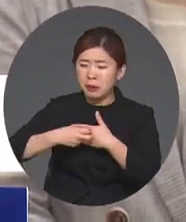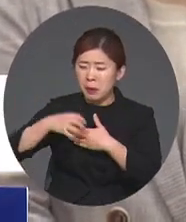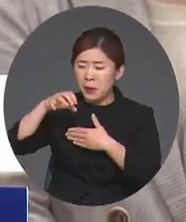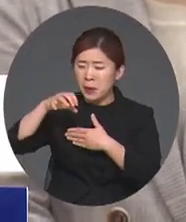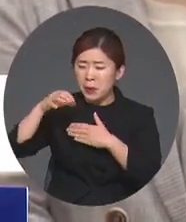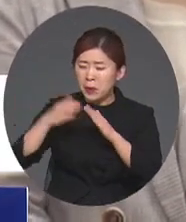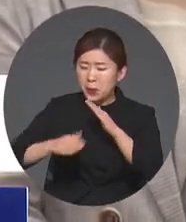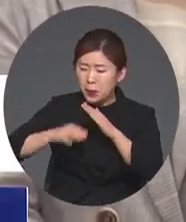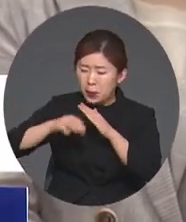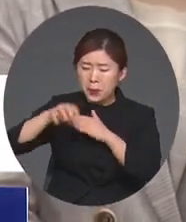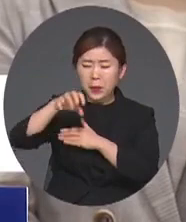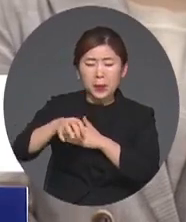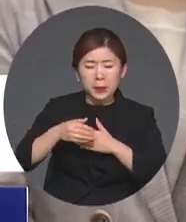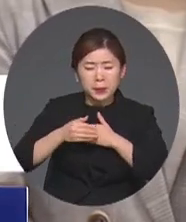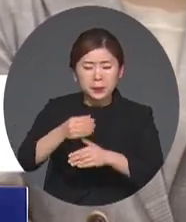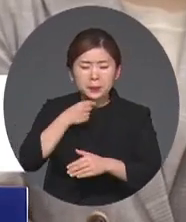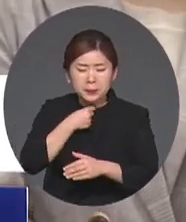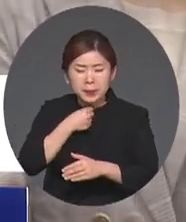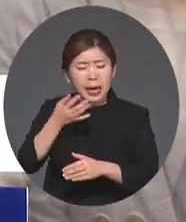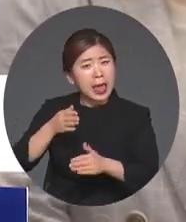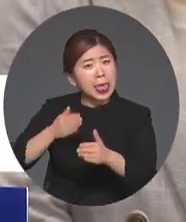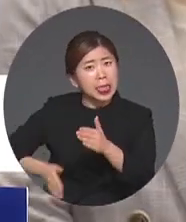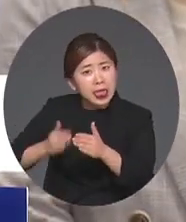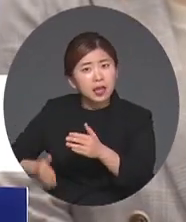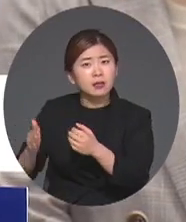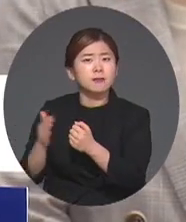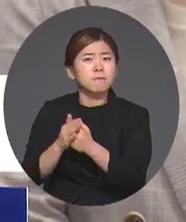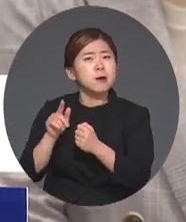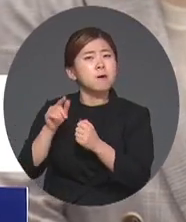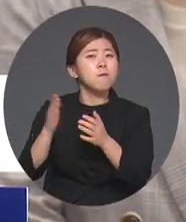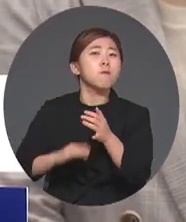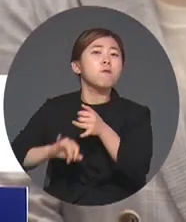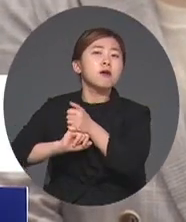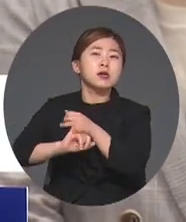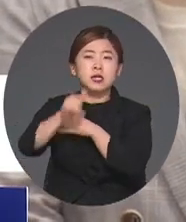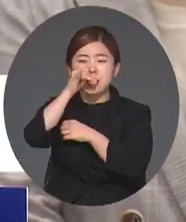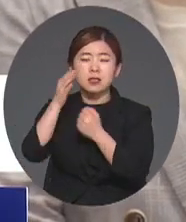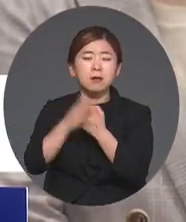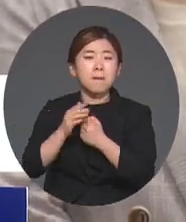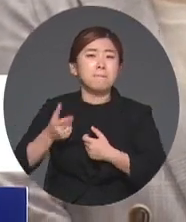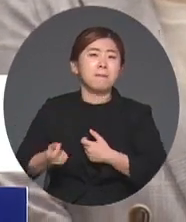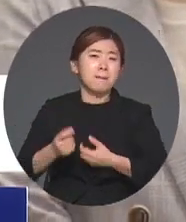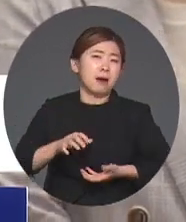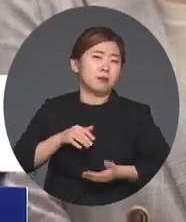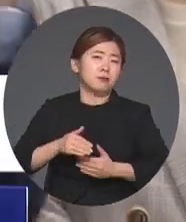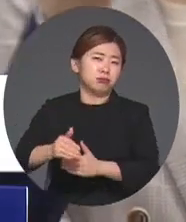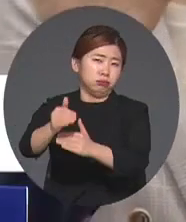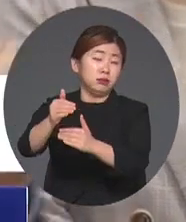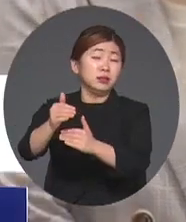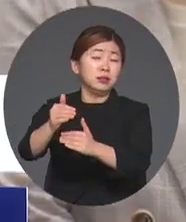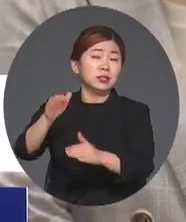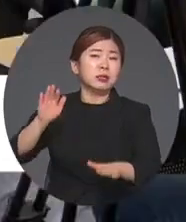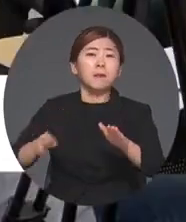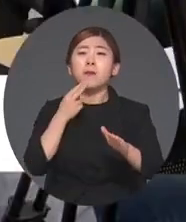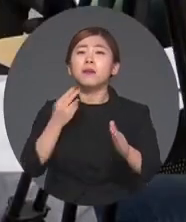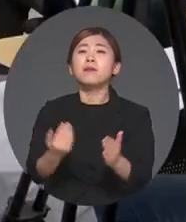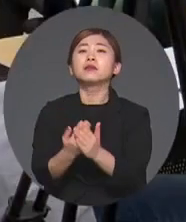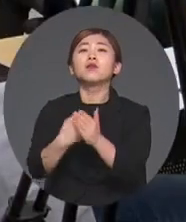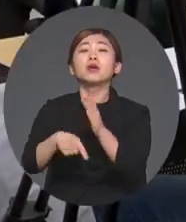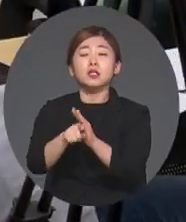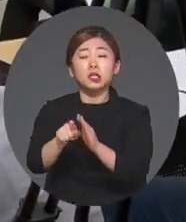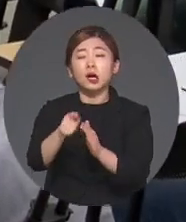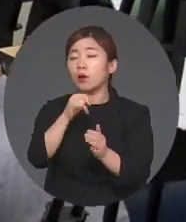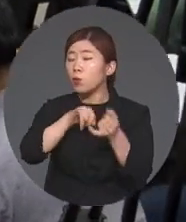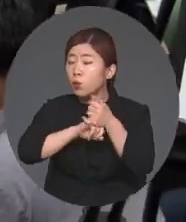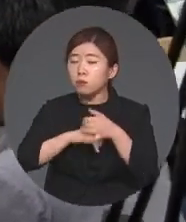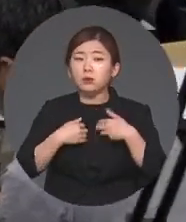공공의료시설을 추진했지만 아직 되지 않았습니다. 그래서 공약 그렇게 하셨고 이번에는 우리가 균형발전 차원에서도